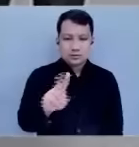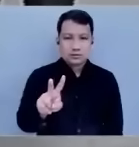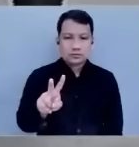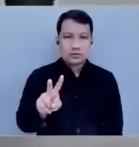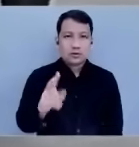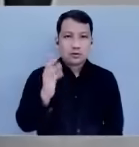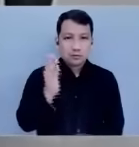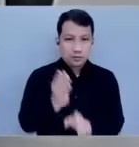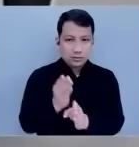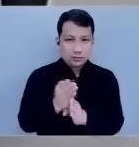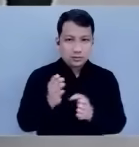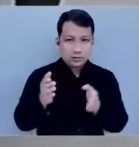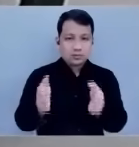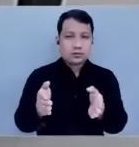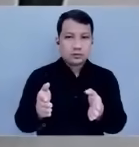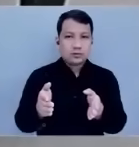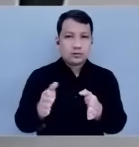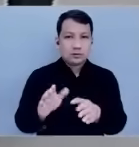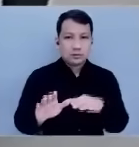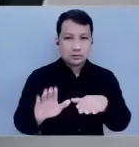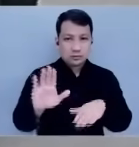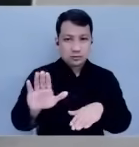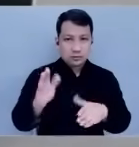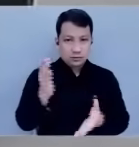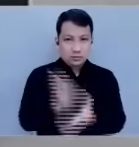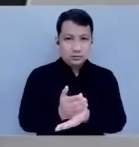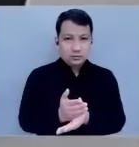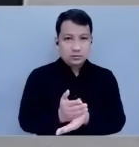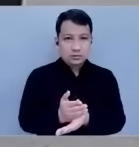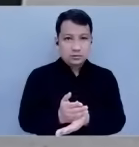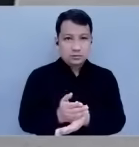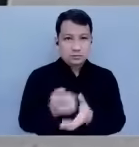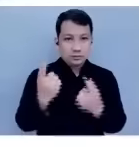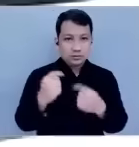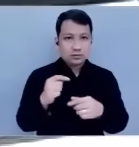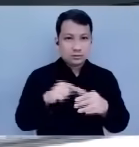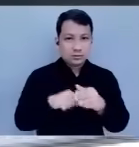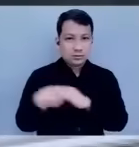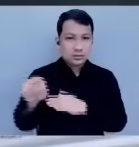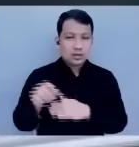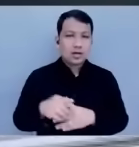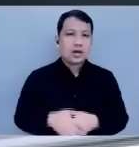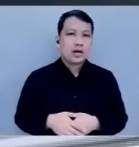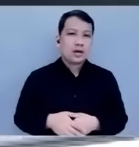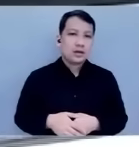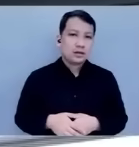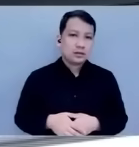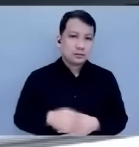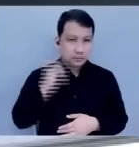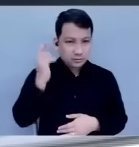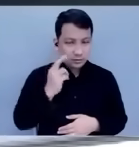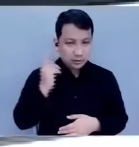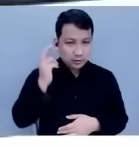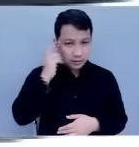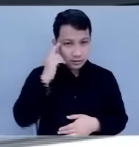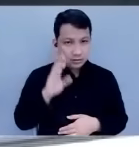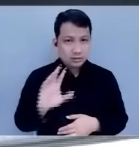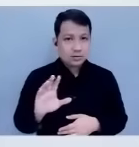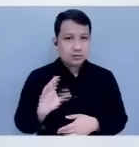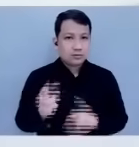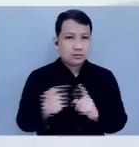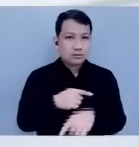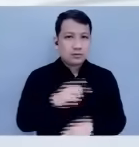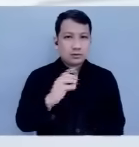busway, imbes na huminto. Sinubukan pa nitong tumakas pero nahabol din. Nagdahilan pa raw ang motorista na mula siya sa